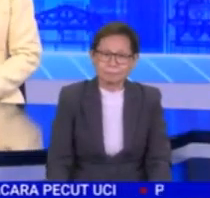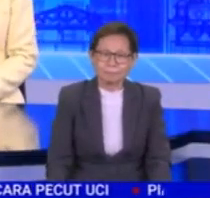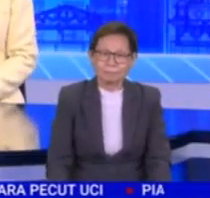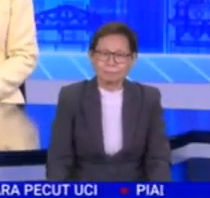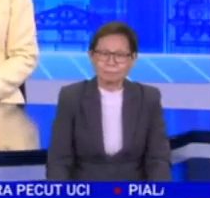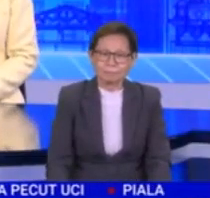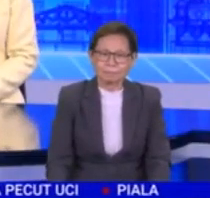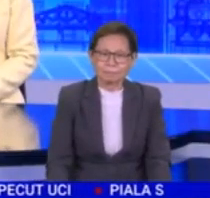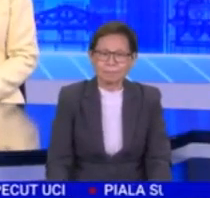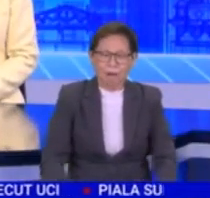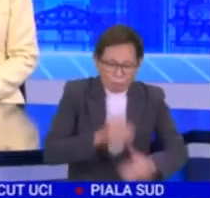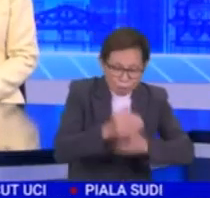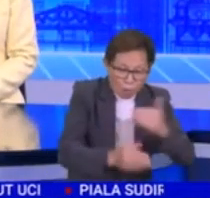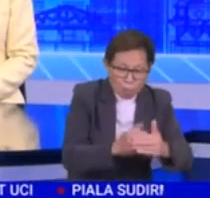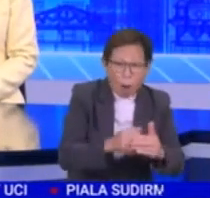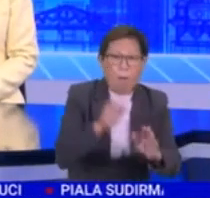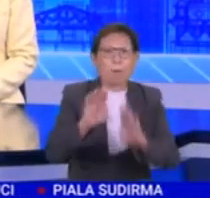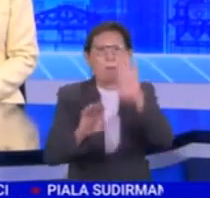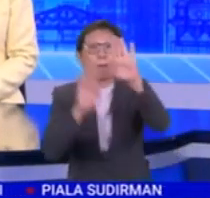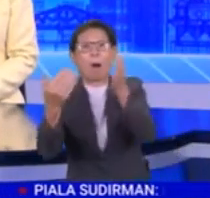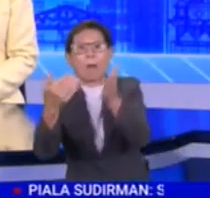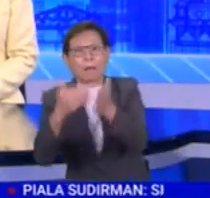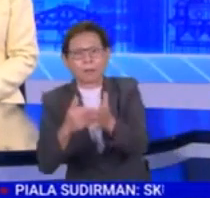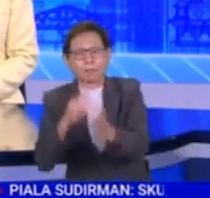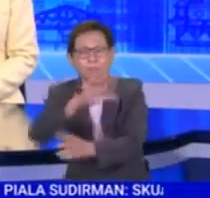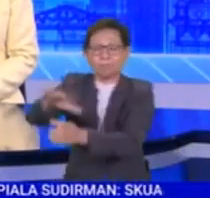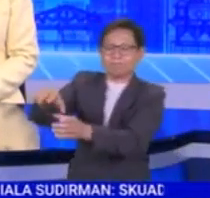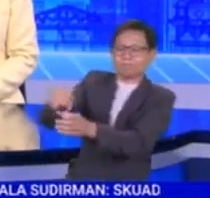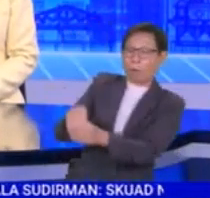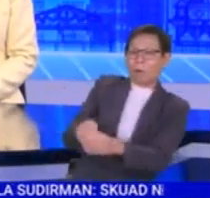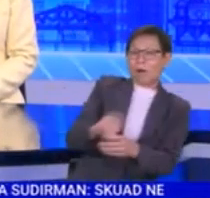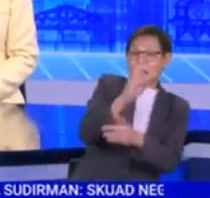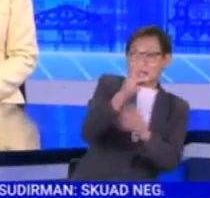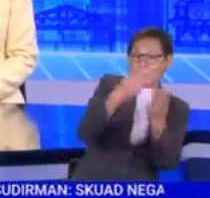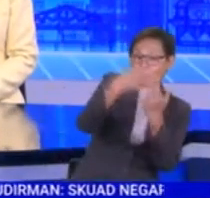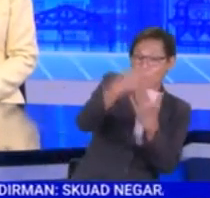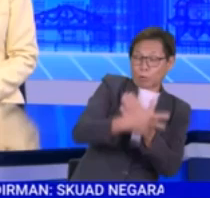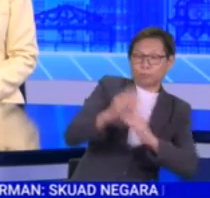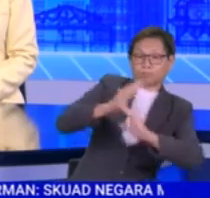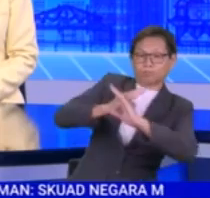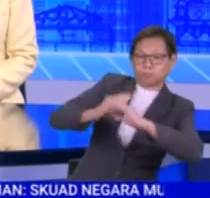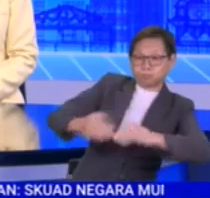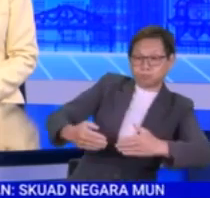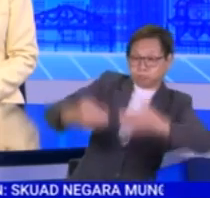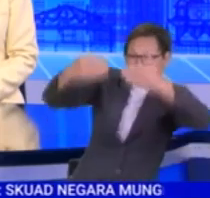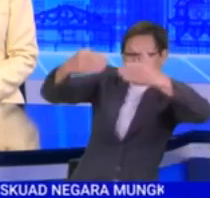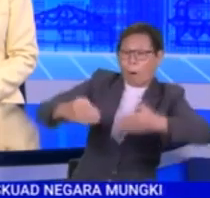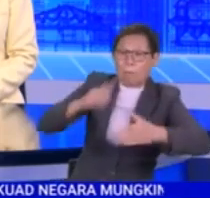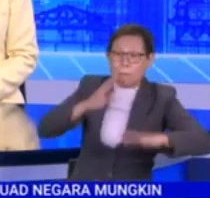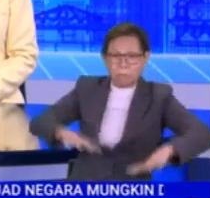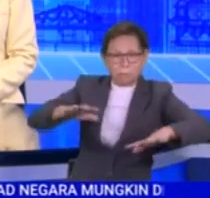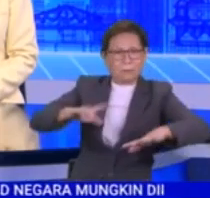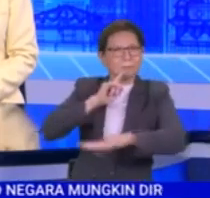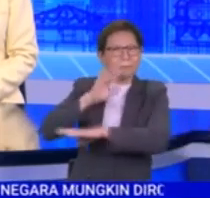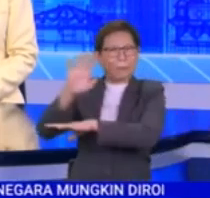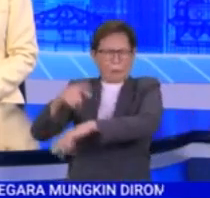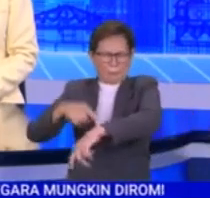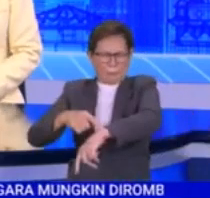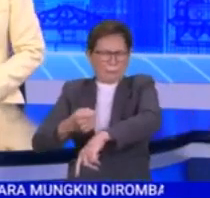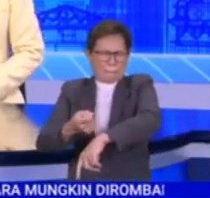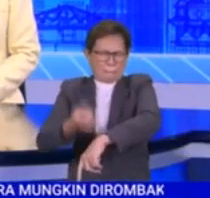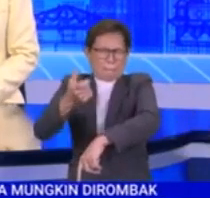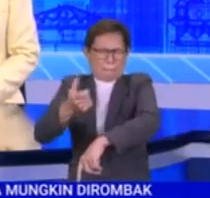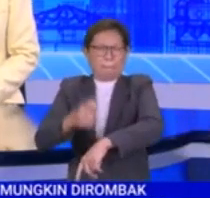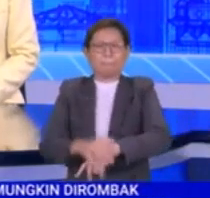Ya, sementara itu, proses tender semula yang membabitkan 6 projek tebatan banjir dijamin tidak akan mengambil masa